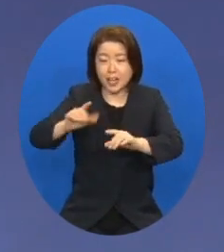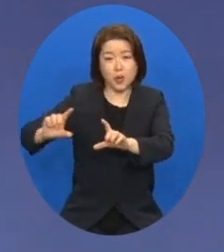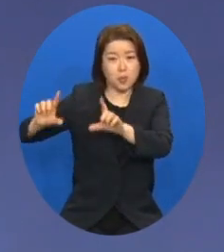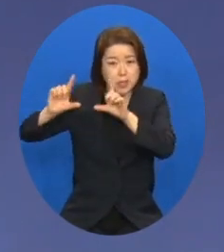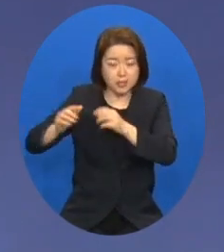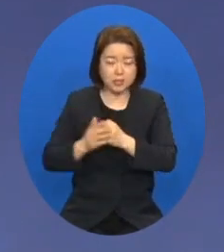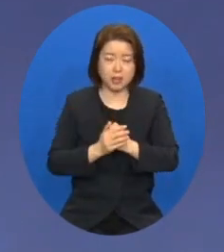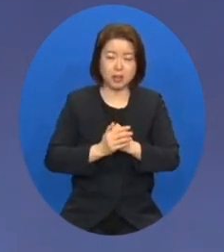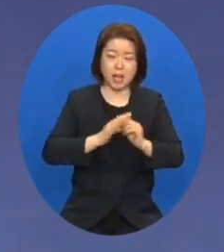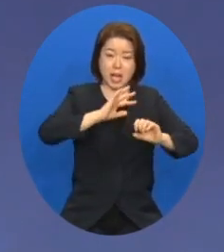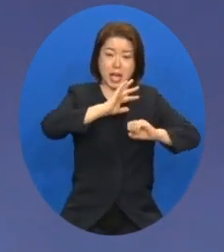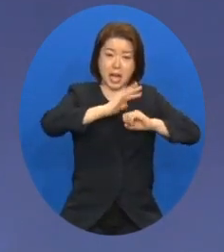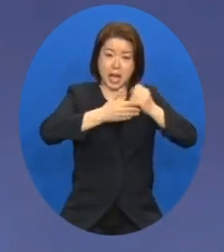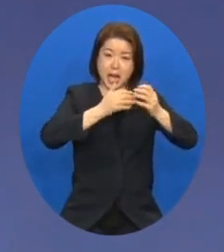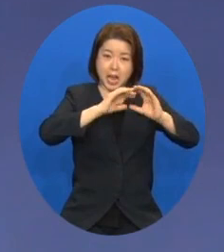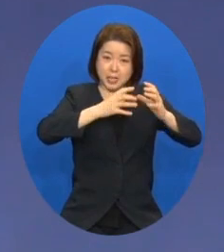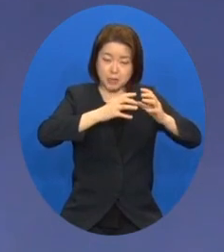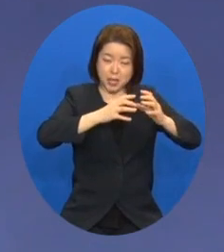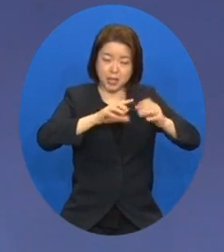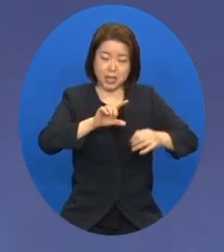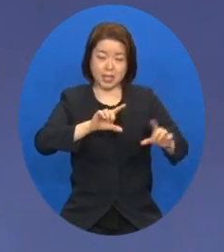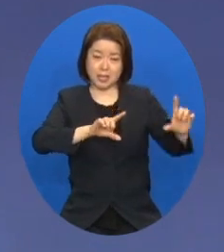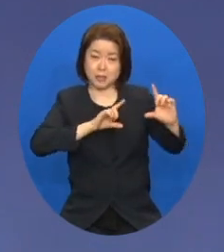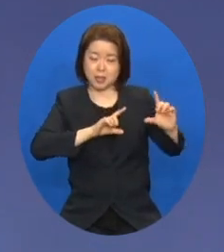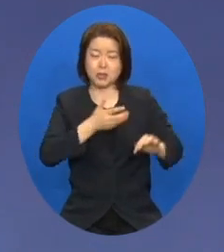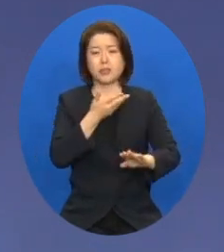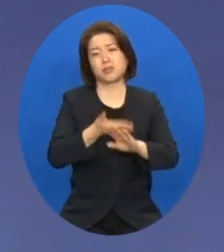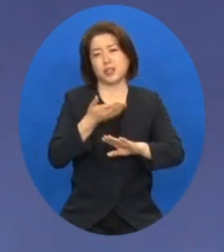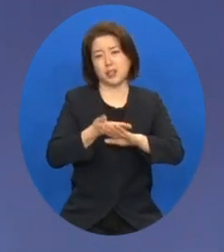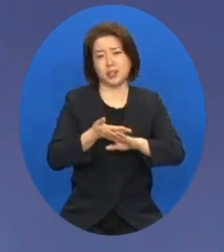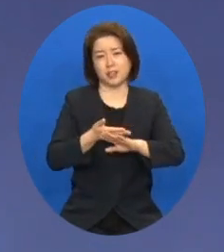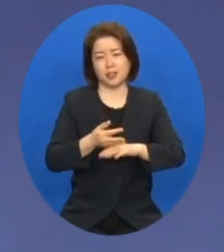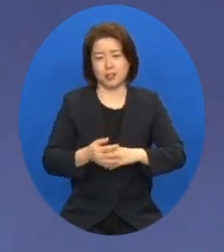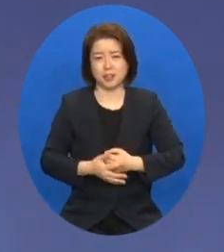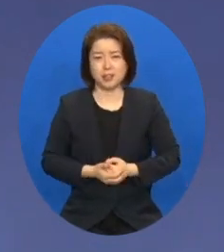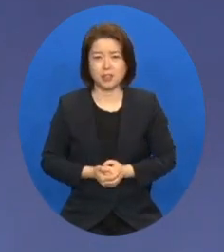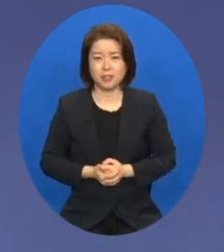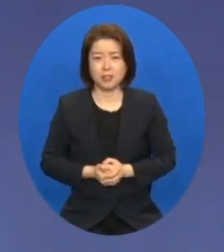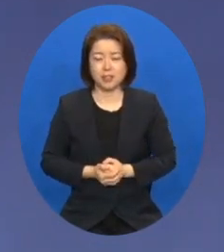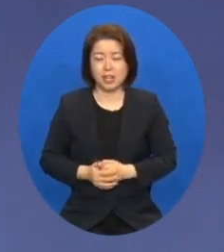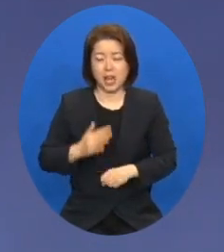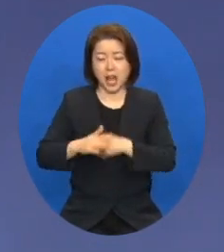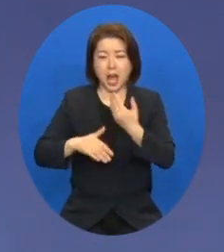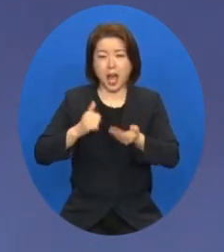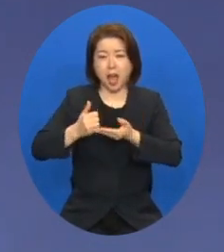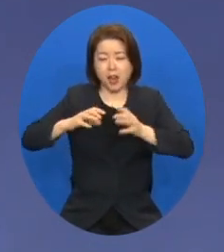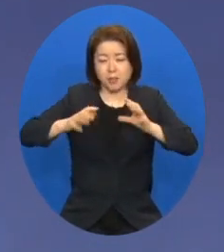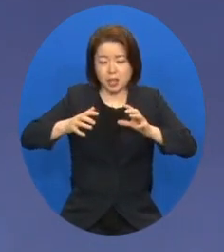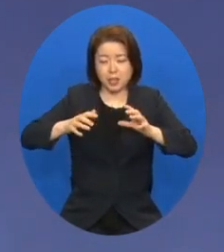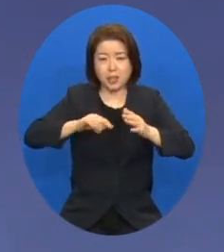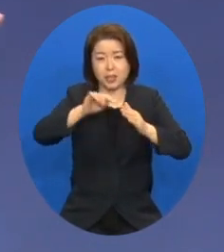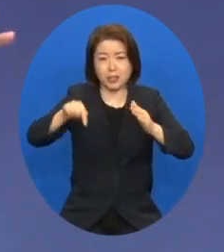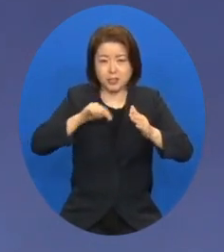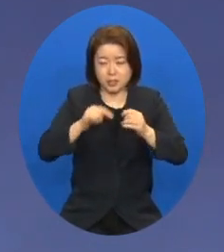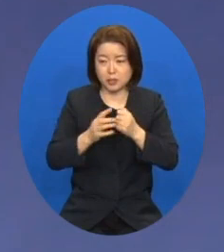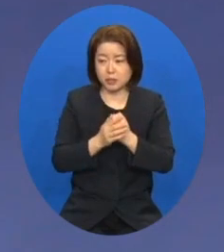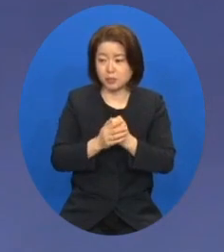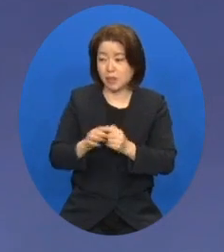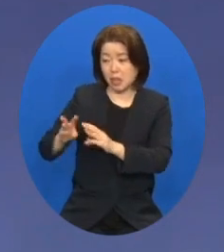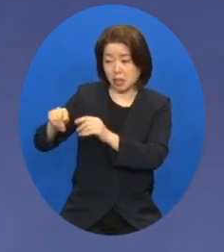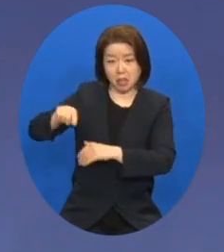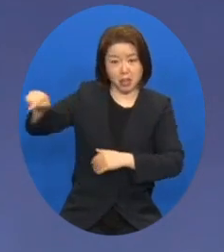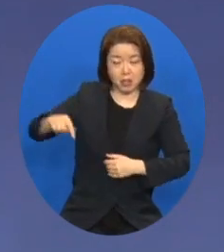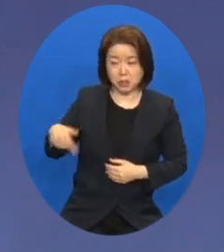하나님 나라에서의 명성은 다르다는 것이다 하나님께서는 이 세상에서는 사람들이 알아주지